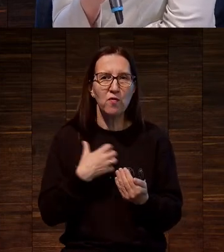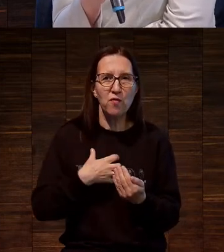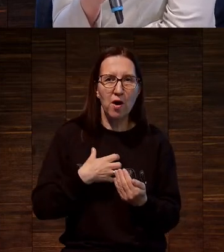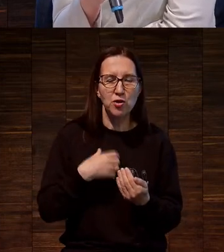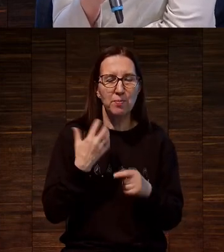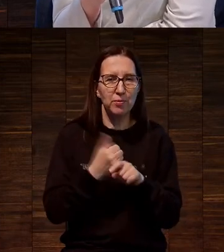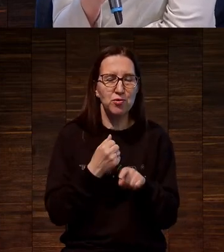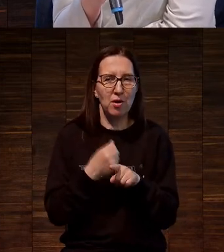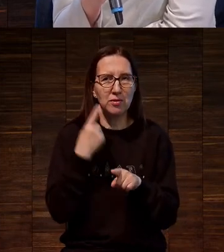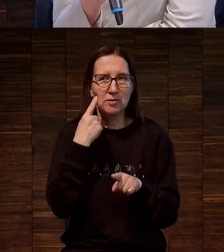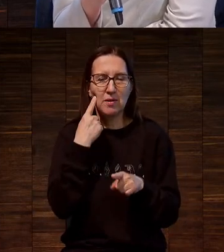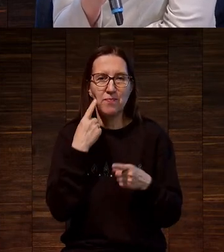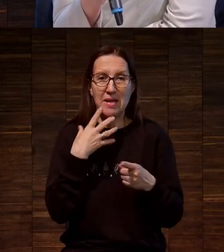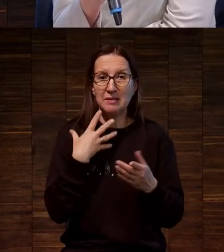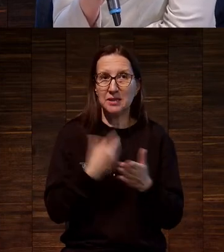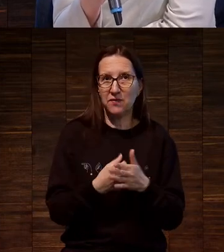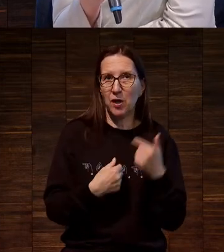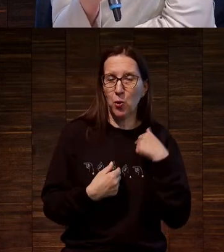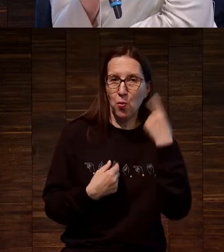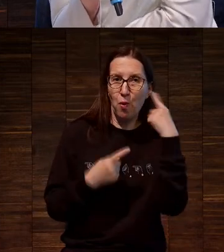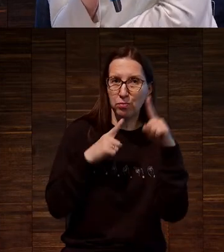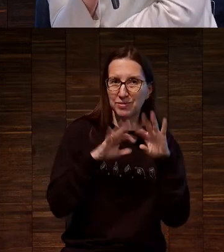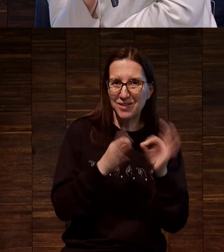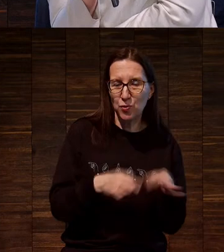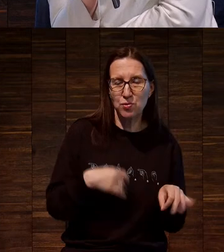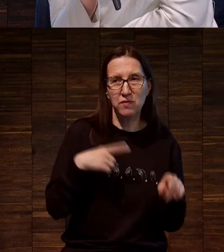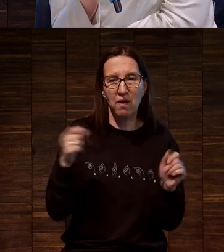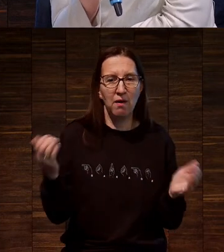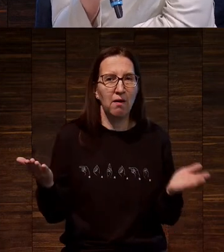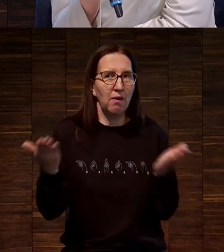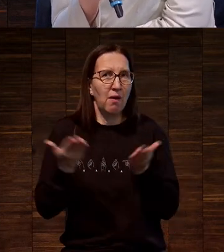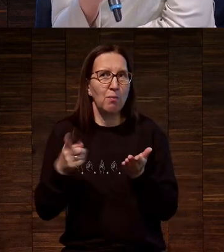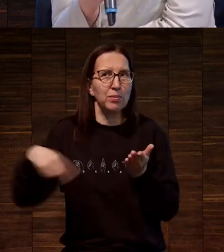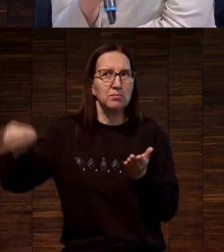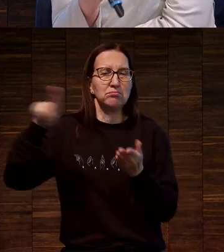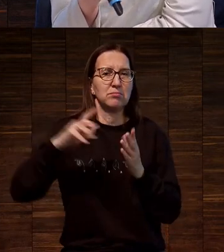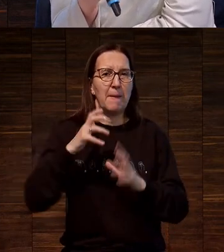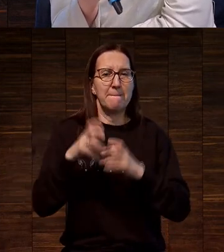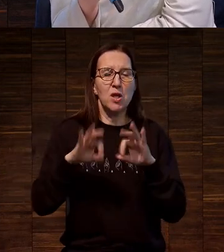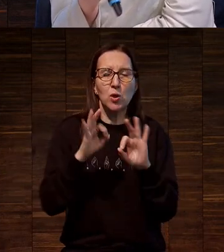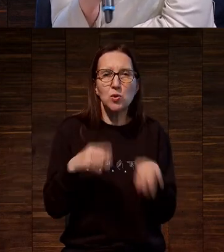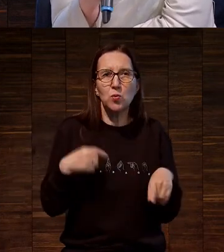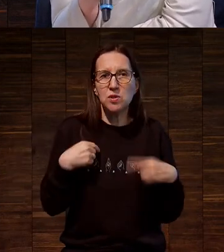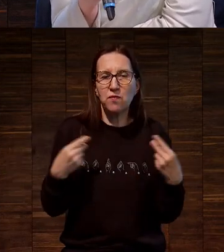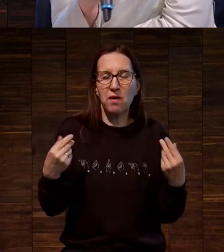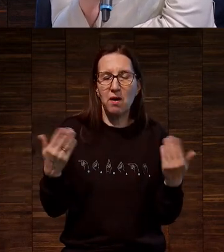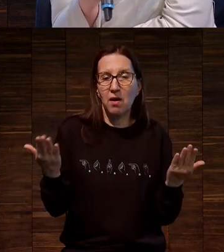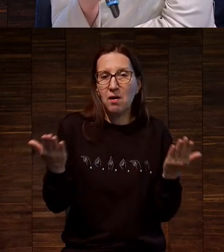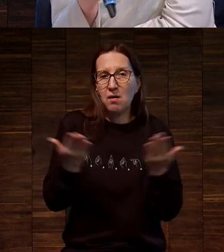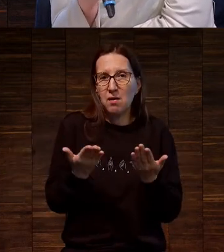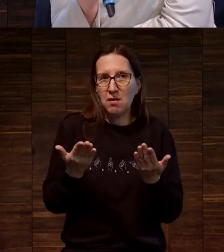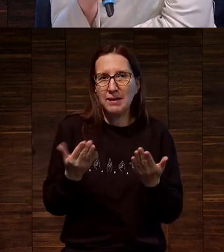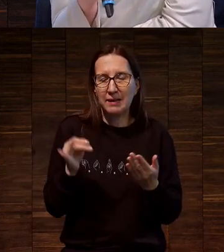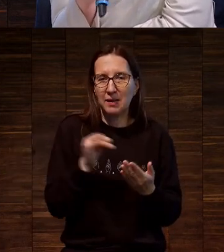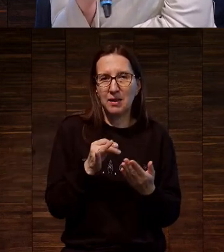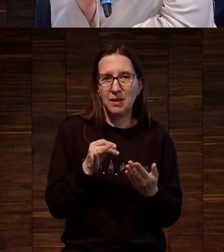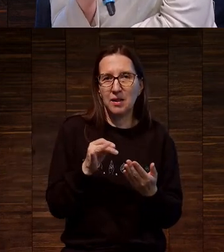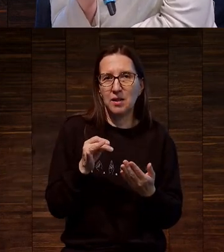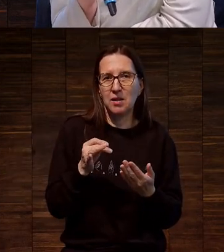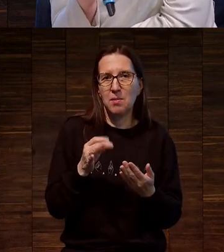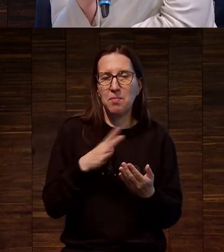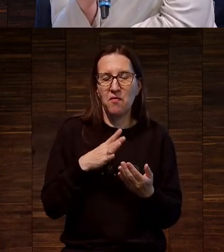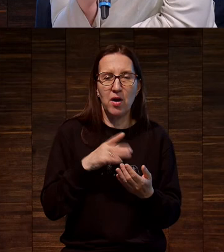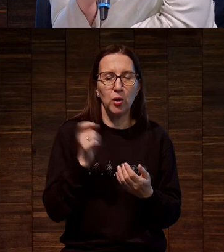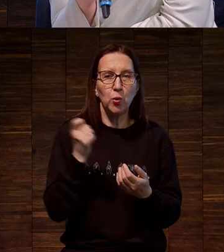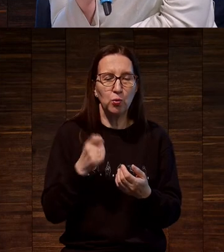соотнести свои опыты с этим глобальным миром искусства. И чаще всего художник примерно на